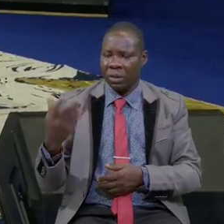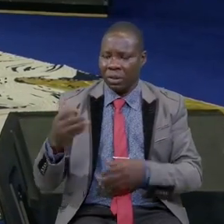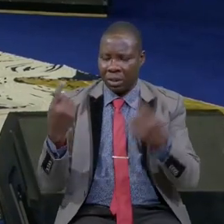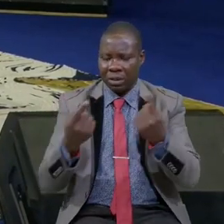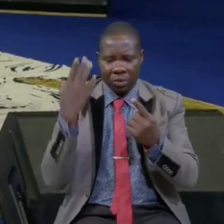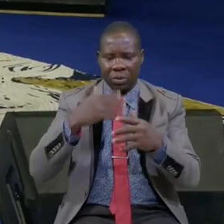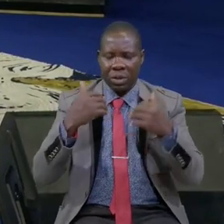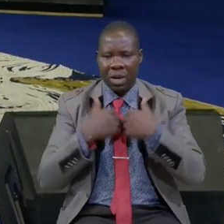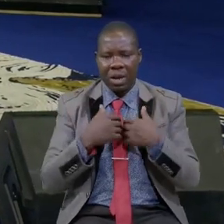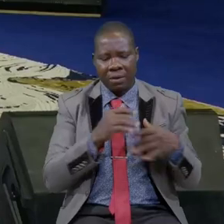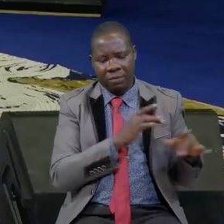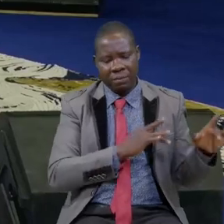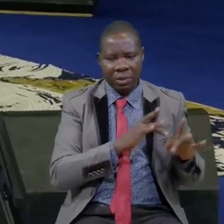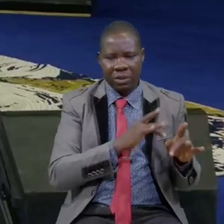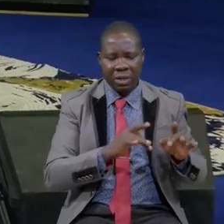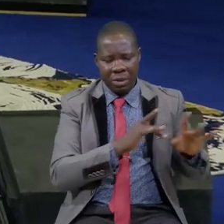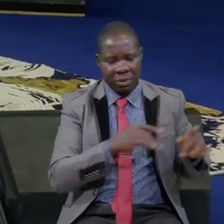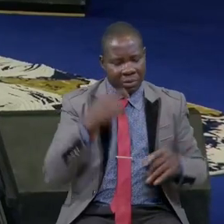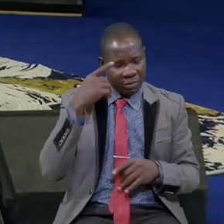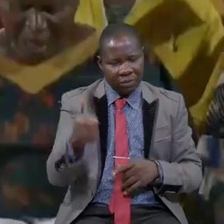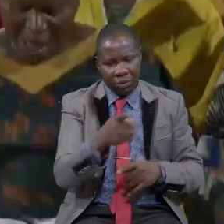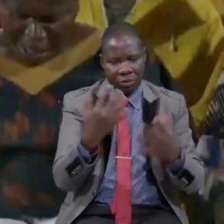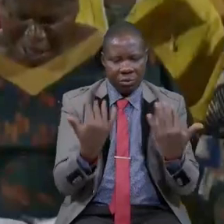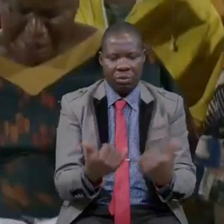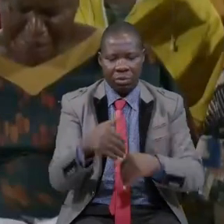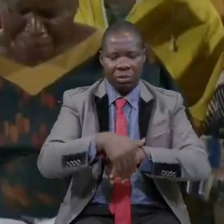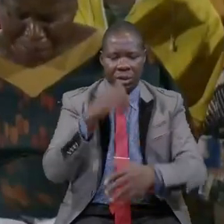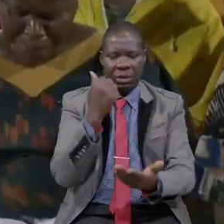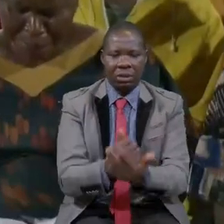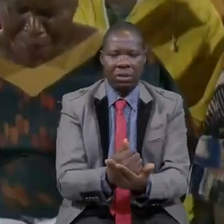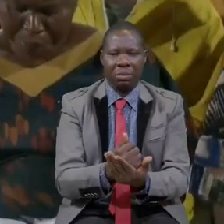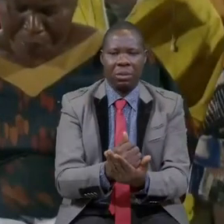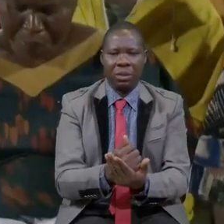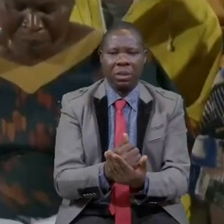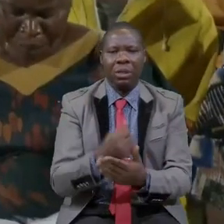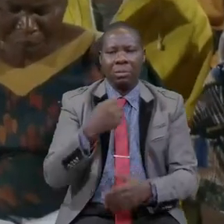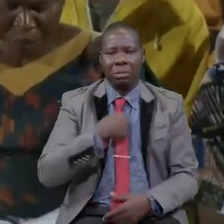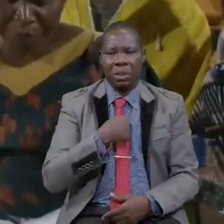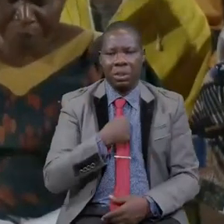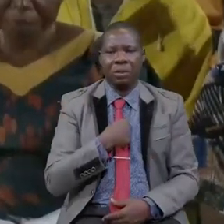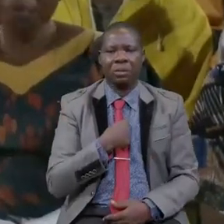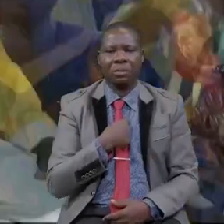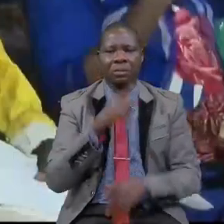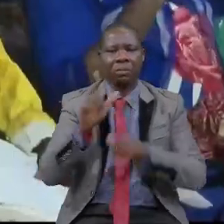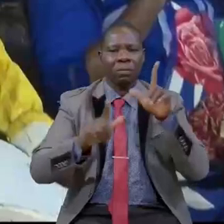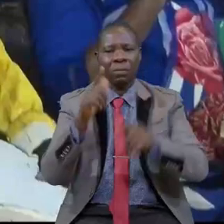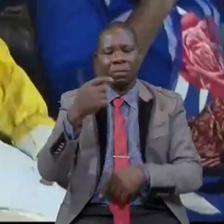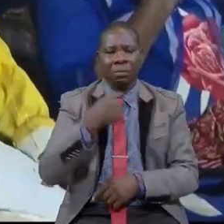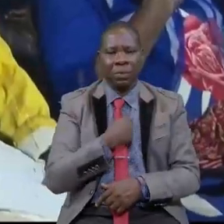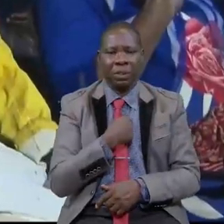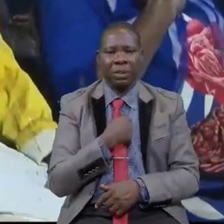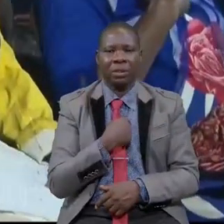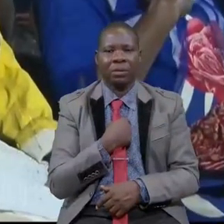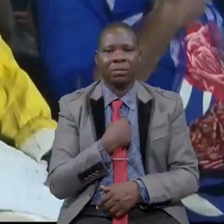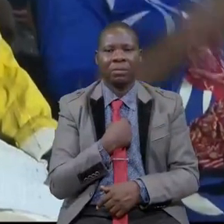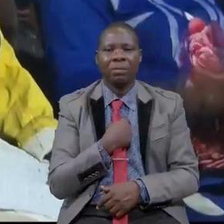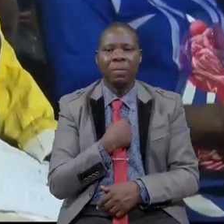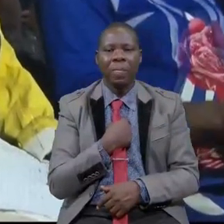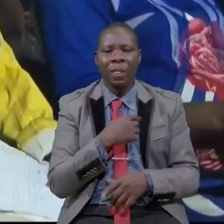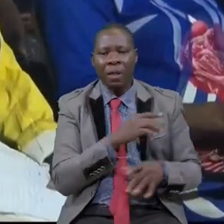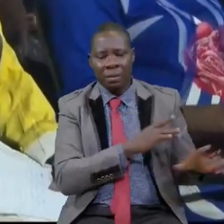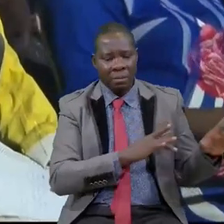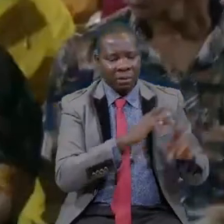Ils auront la miséricorde. La miséricorde pour toi ce soir. Pour moi. Moi.